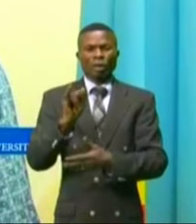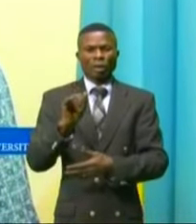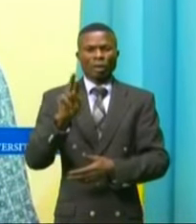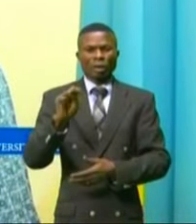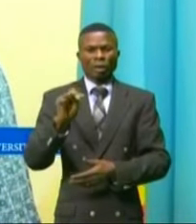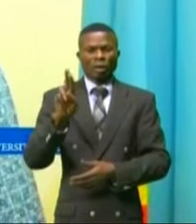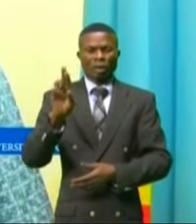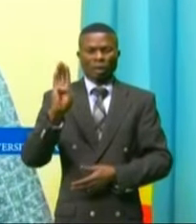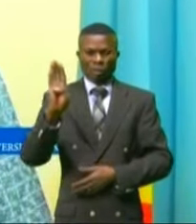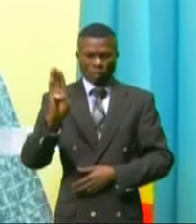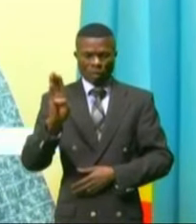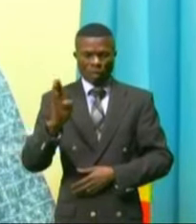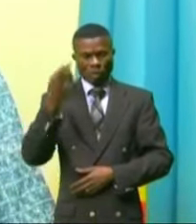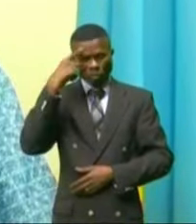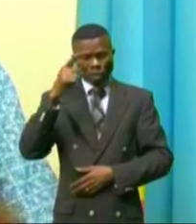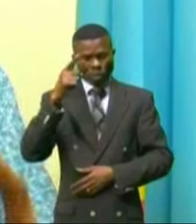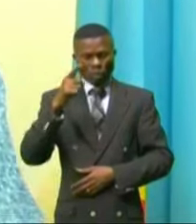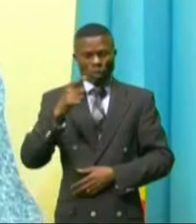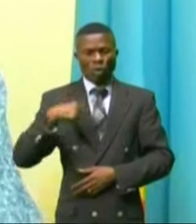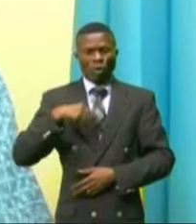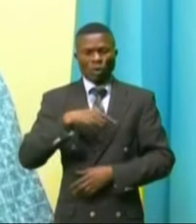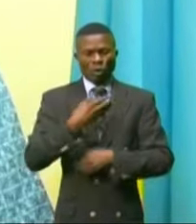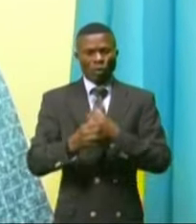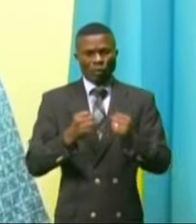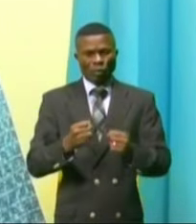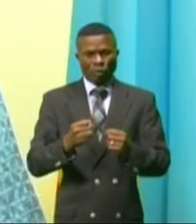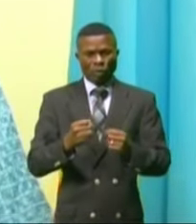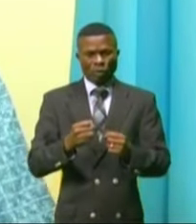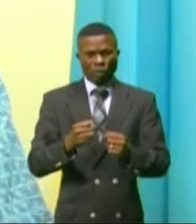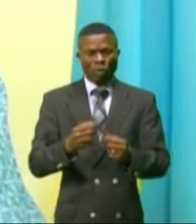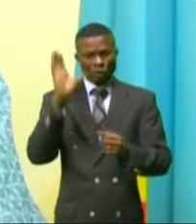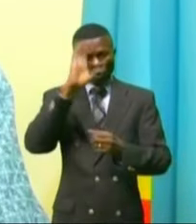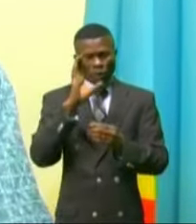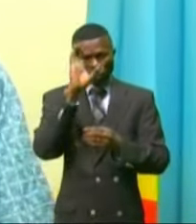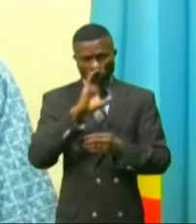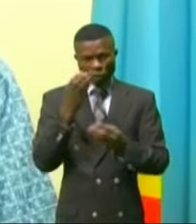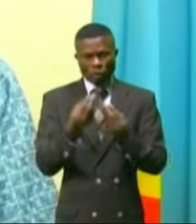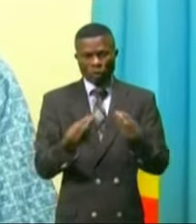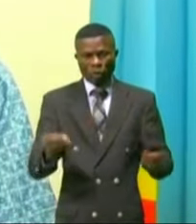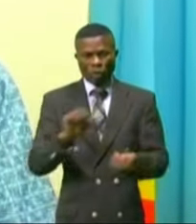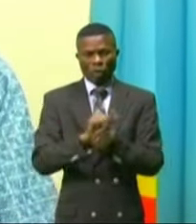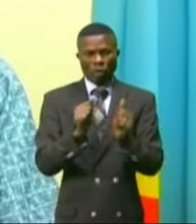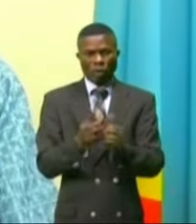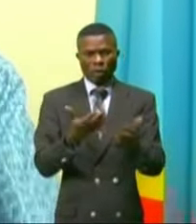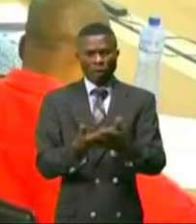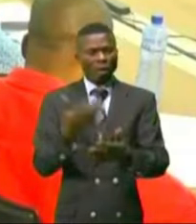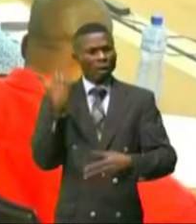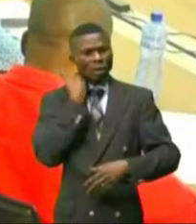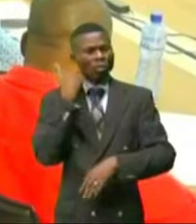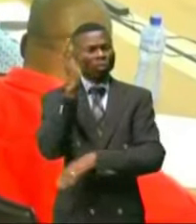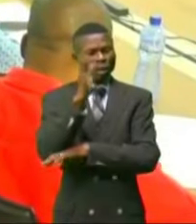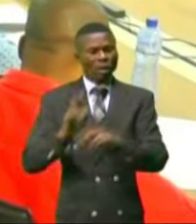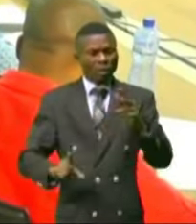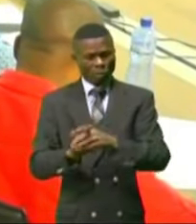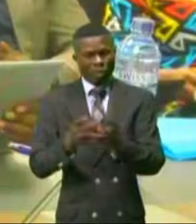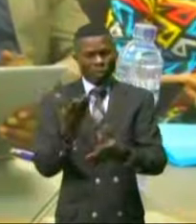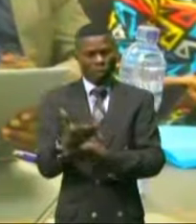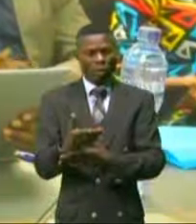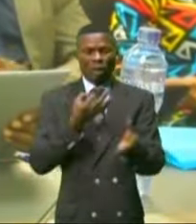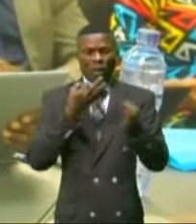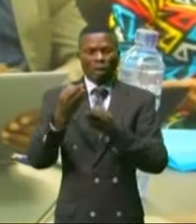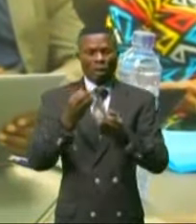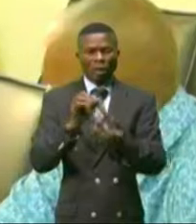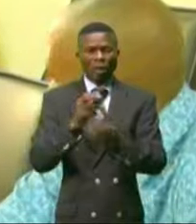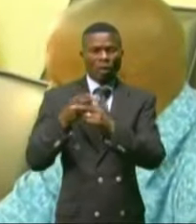un jour qu'on puisse vraiment apporter des solutions à part réelle s'il y a une maladie qui se déclare. Il essaie de préciser que